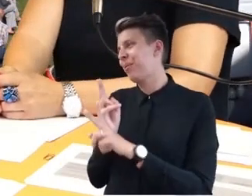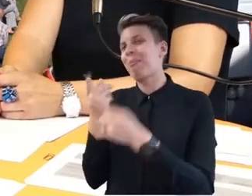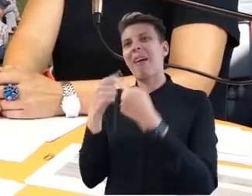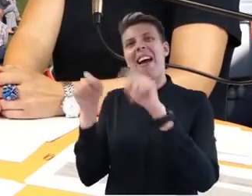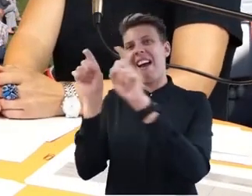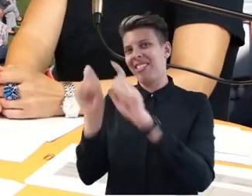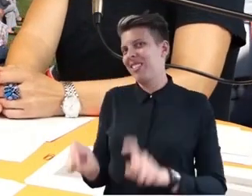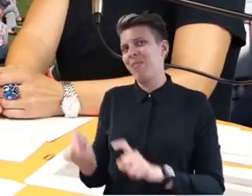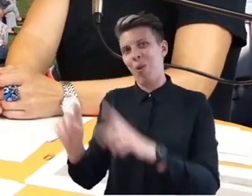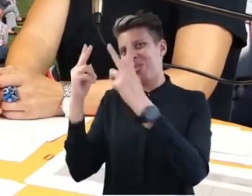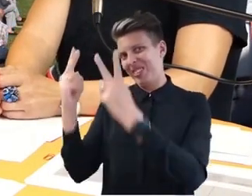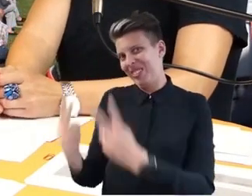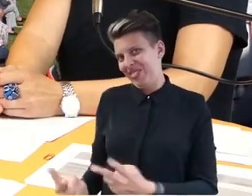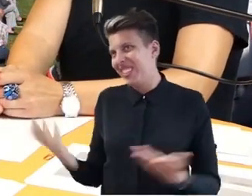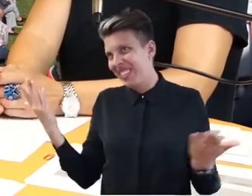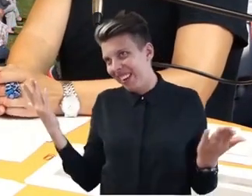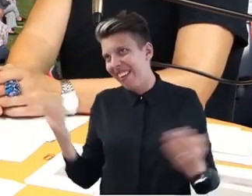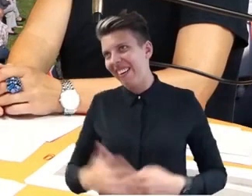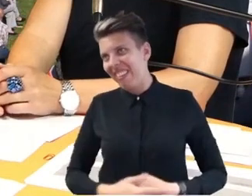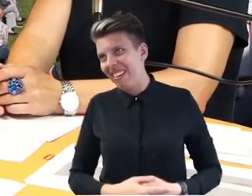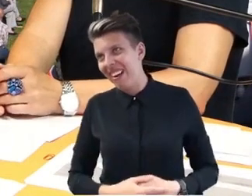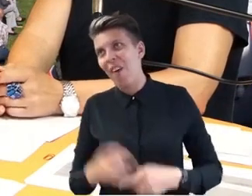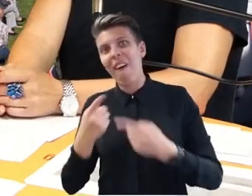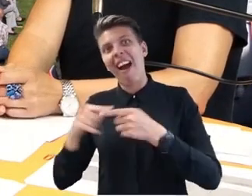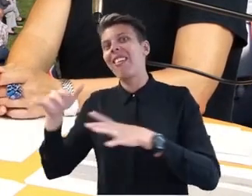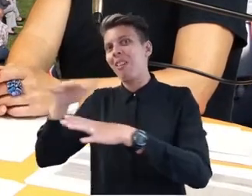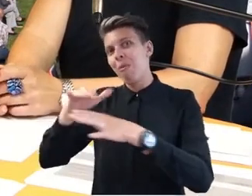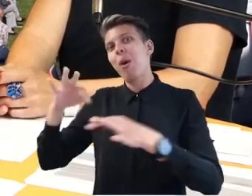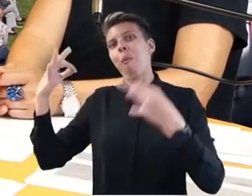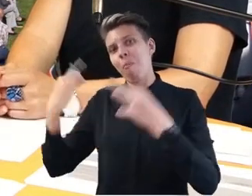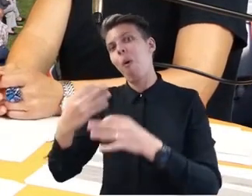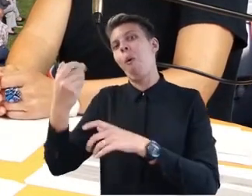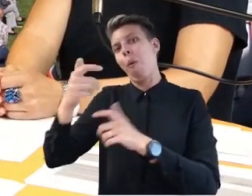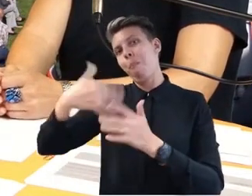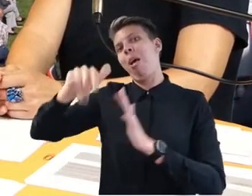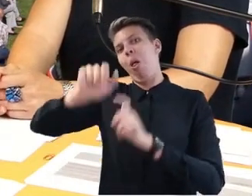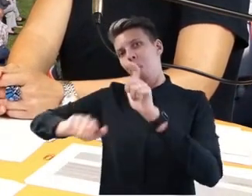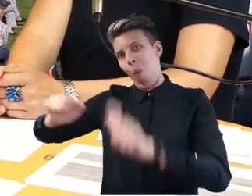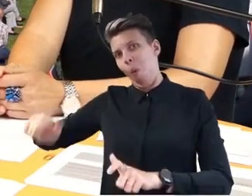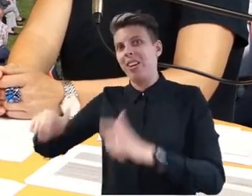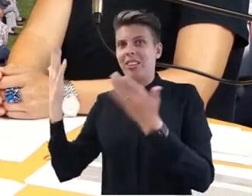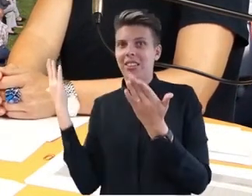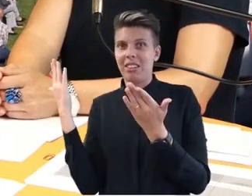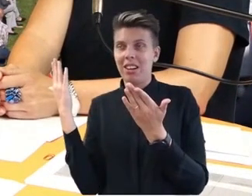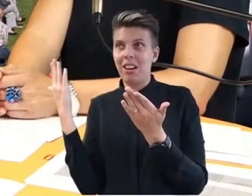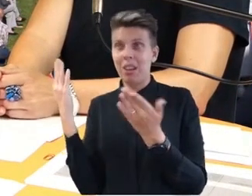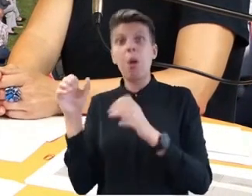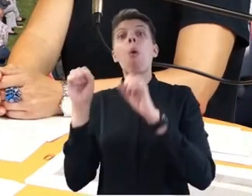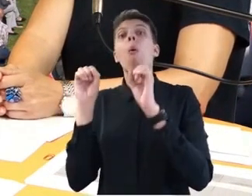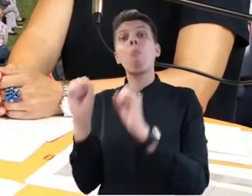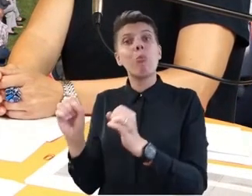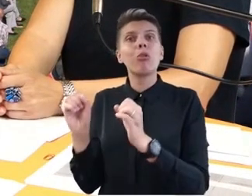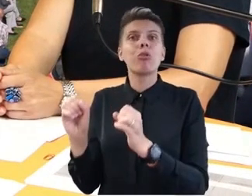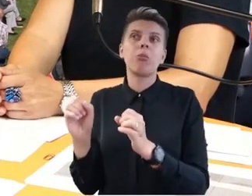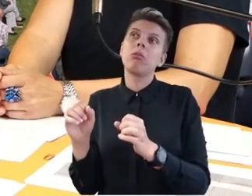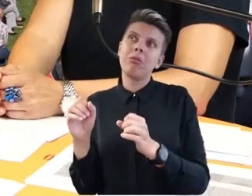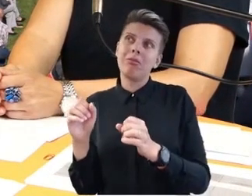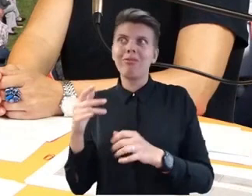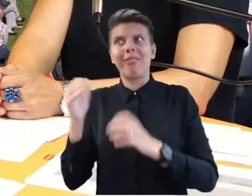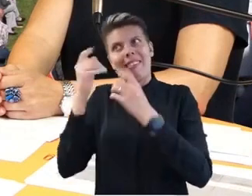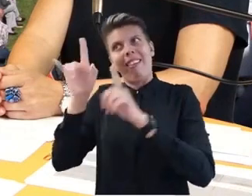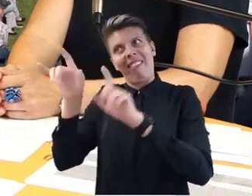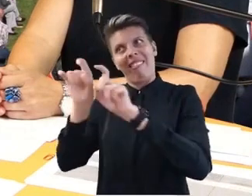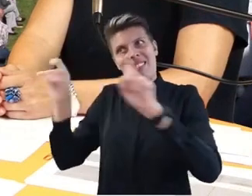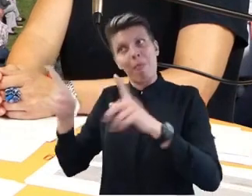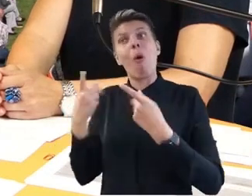unterschreiben und ich glaube dass es auch wie bei jedem thema es man könnte da noch eine weitere stunde irgendwie